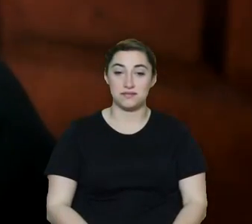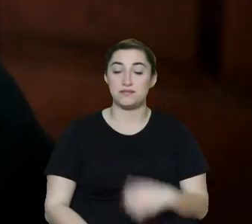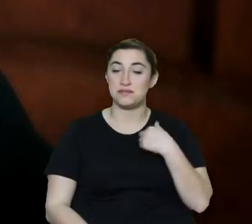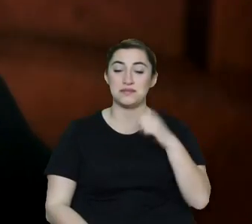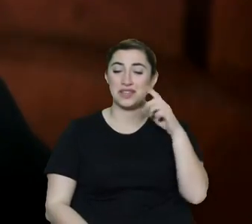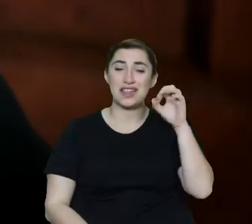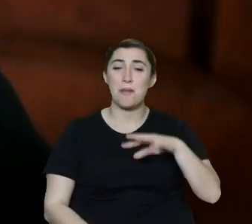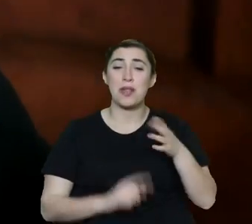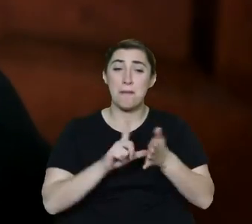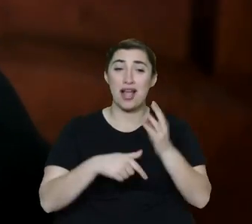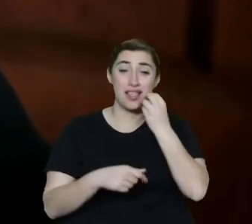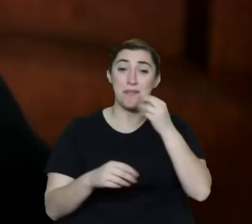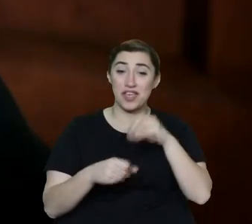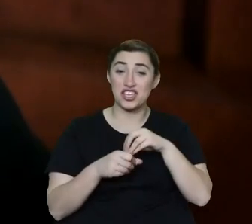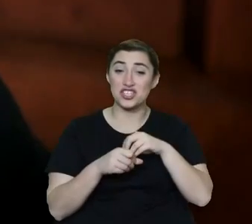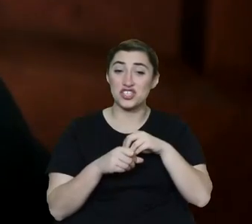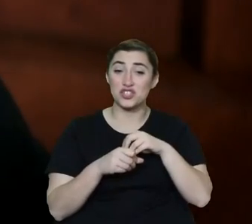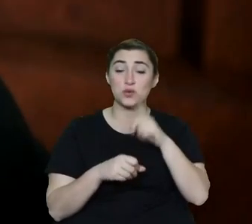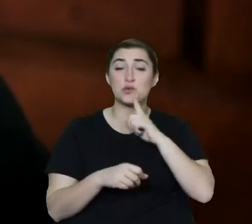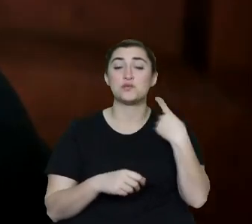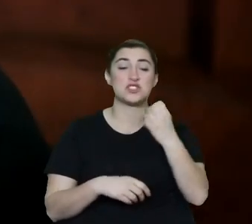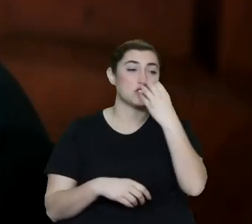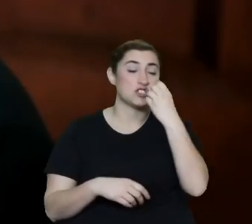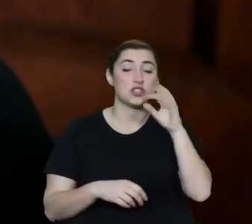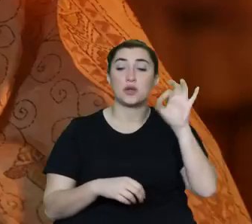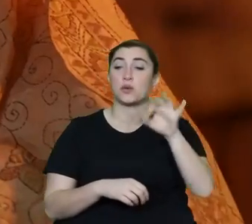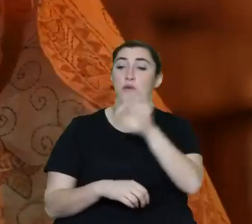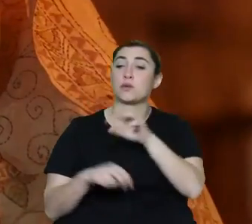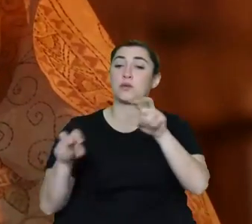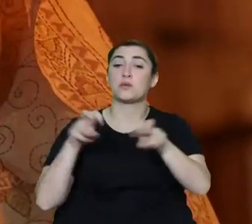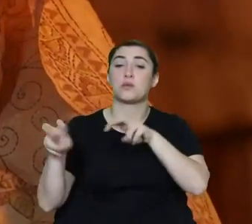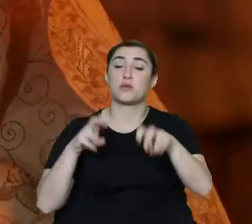Biz bir damla bal yiyebilelim diye 100.000 çiçeğe konarlar.